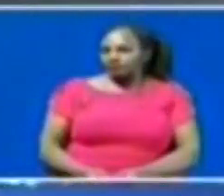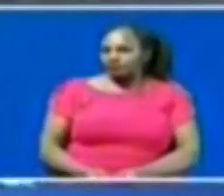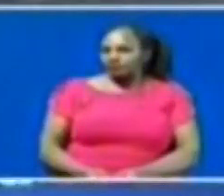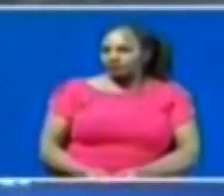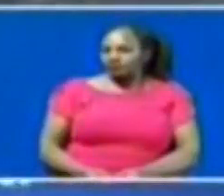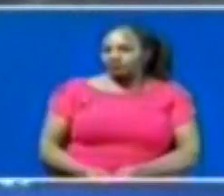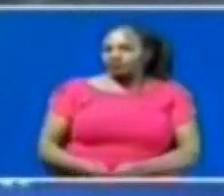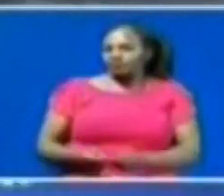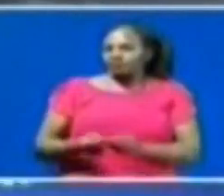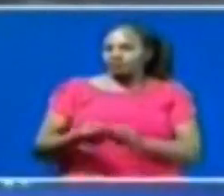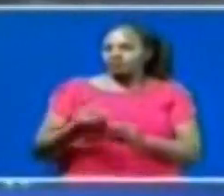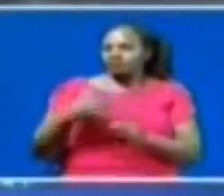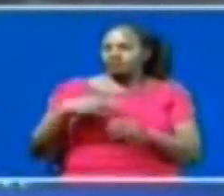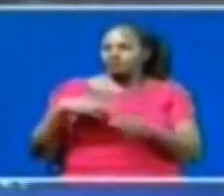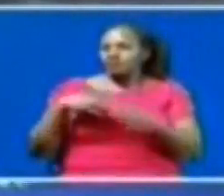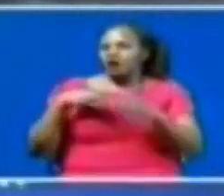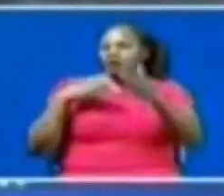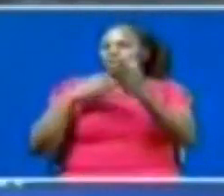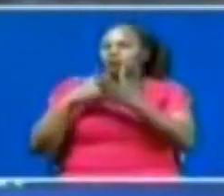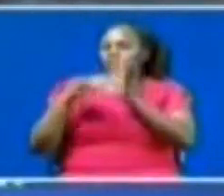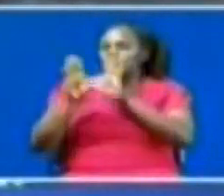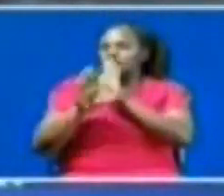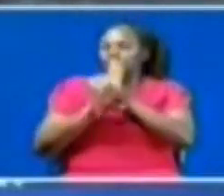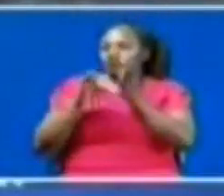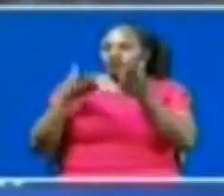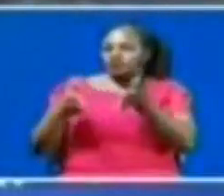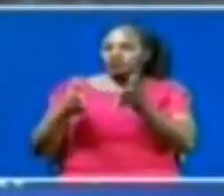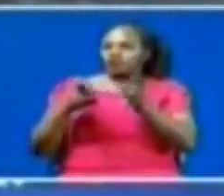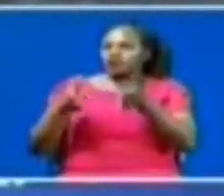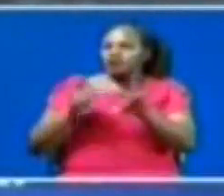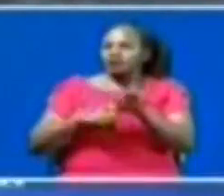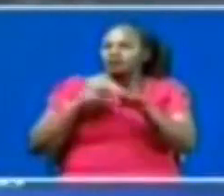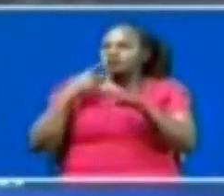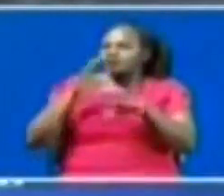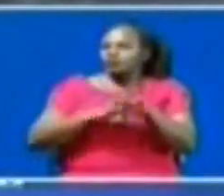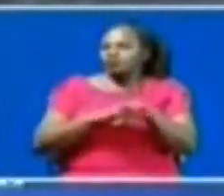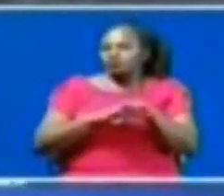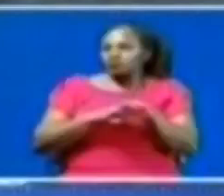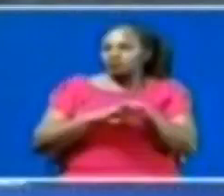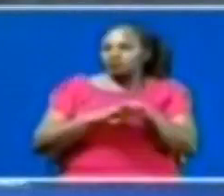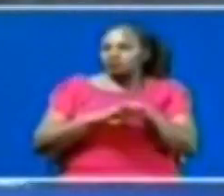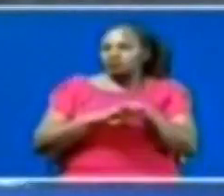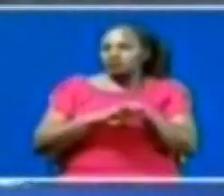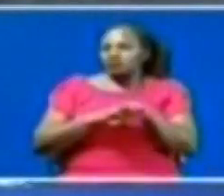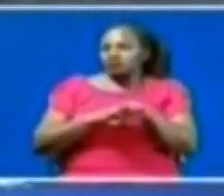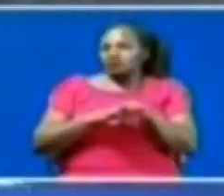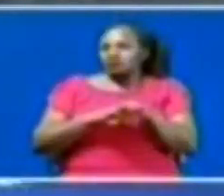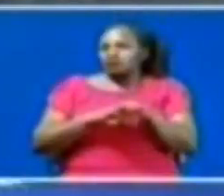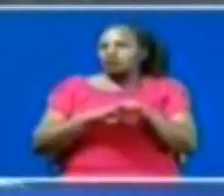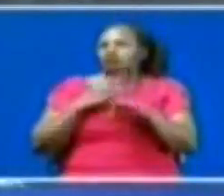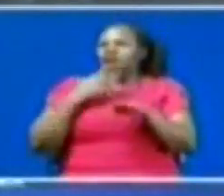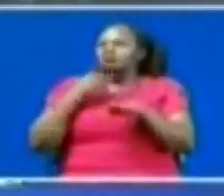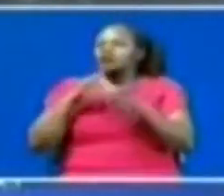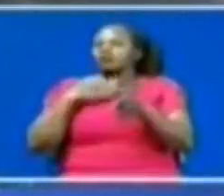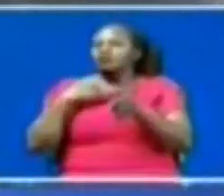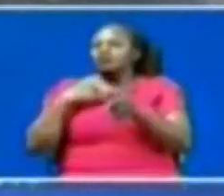Sasa mtu alikuwa anapika katiba wakati huo. Saa hii ndio anasema ni mzuri. Si wanasema hapana,